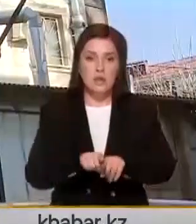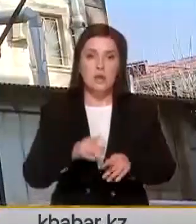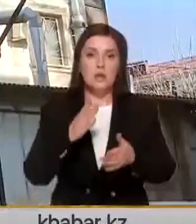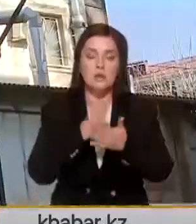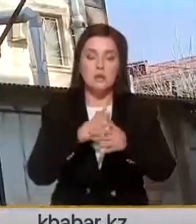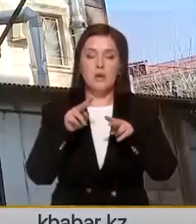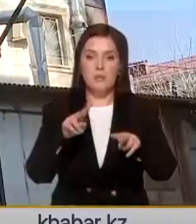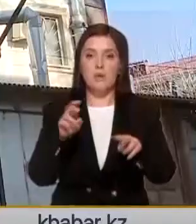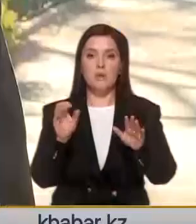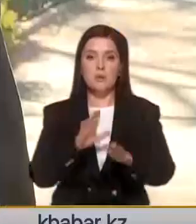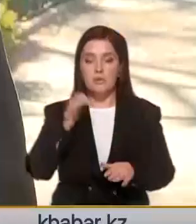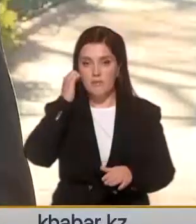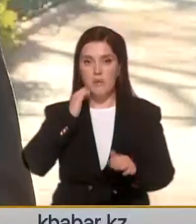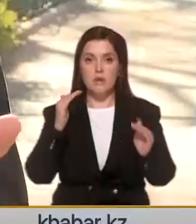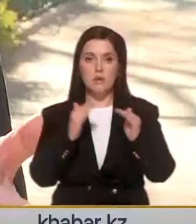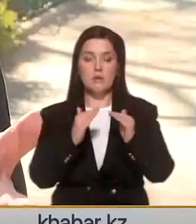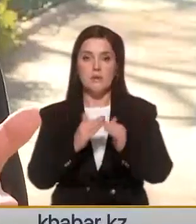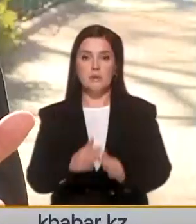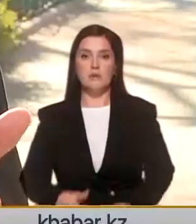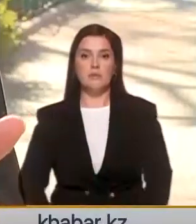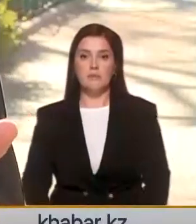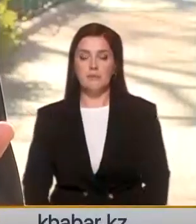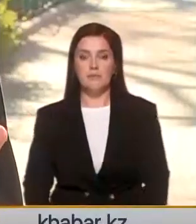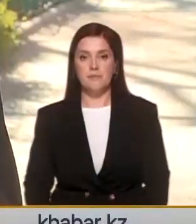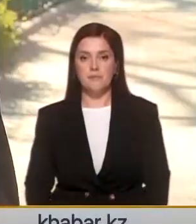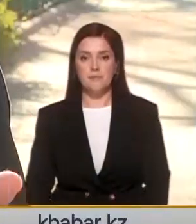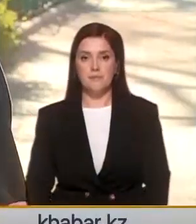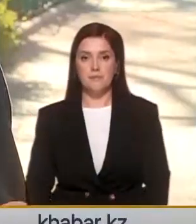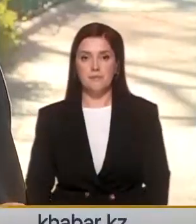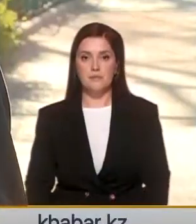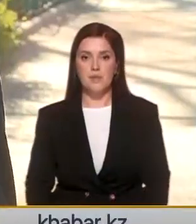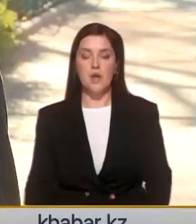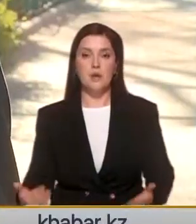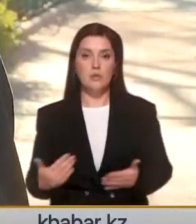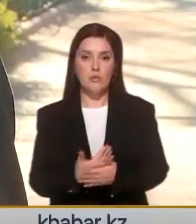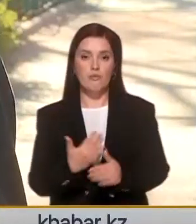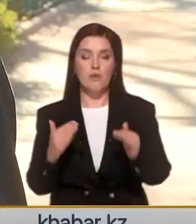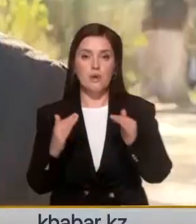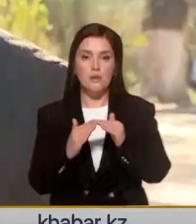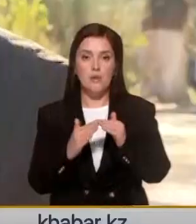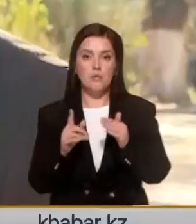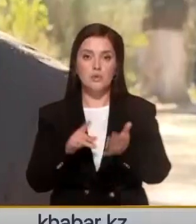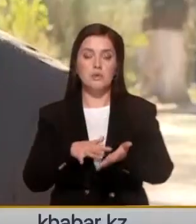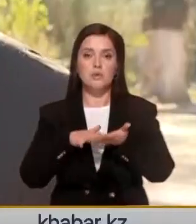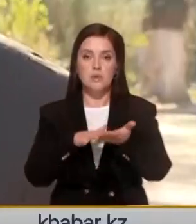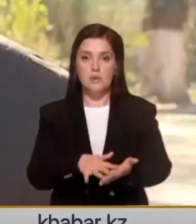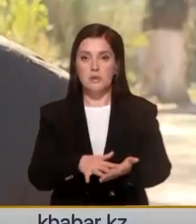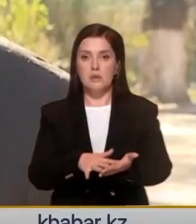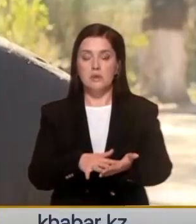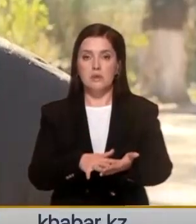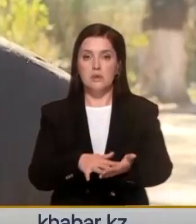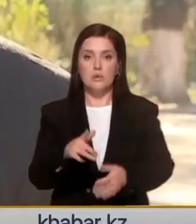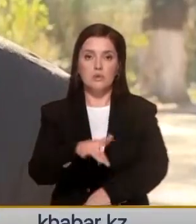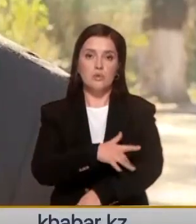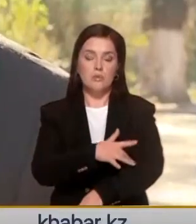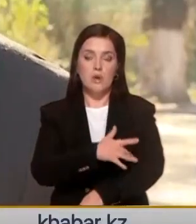не только в старых домах. Ну, сад, вроде новые дома, но заявку дают, что лифт поменять. А так служба